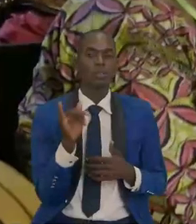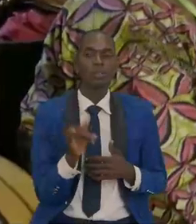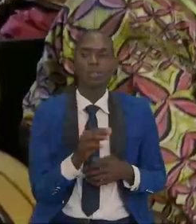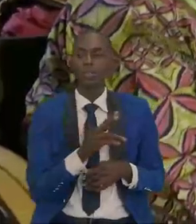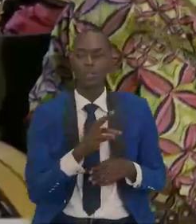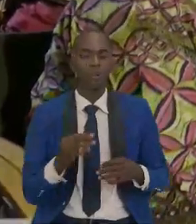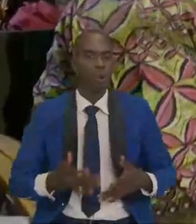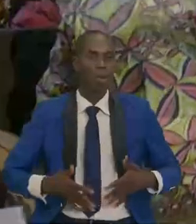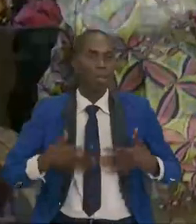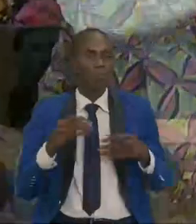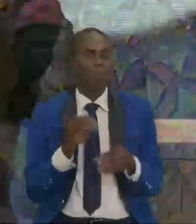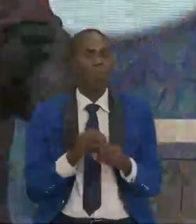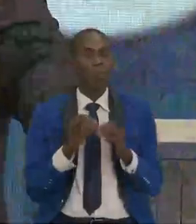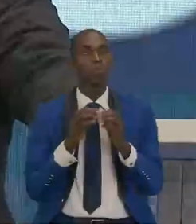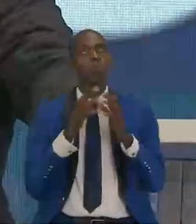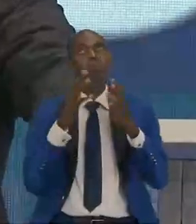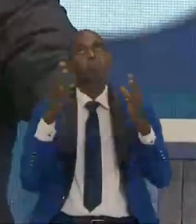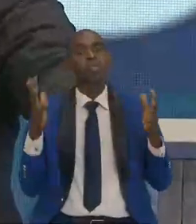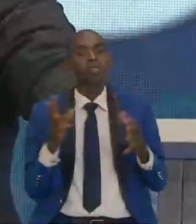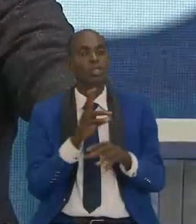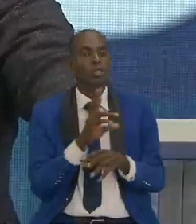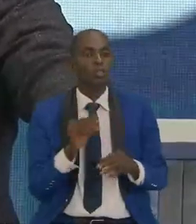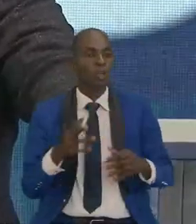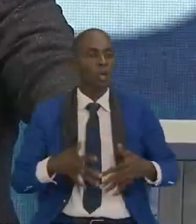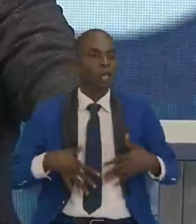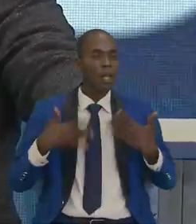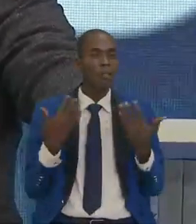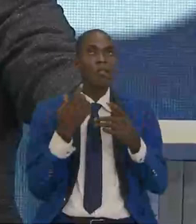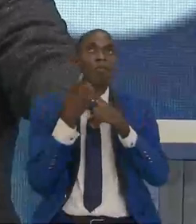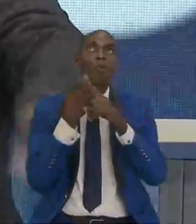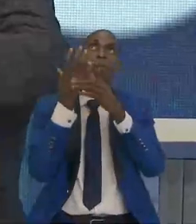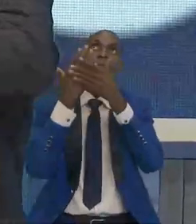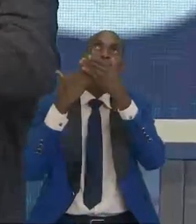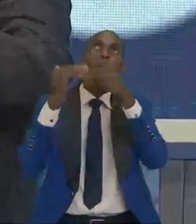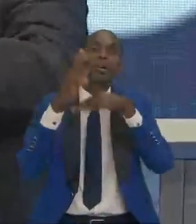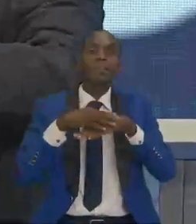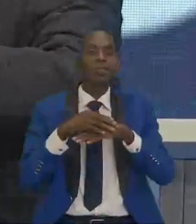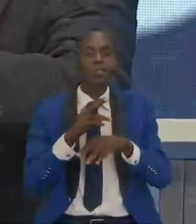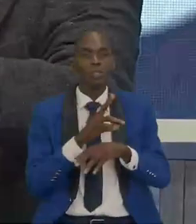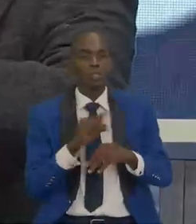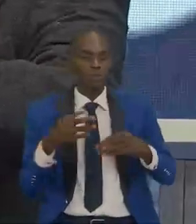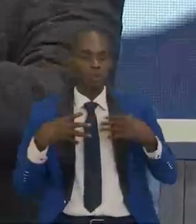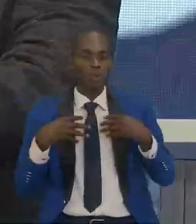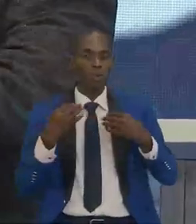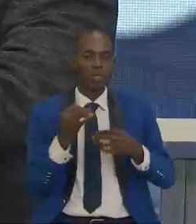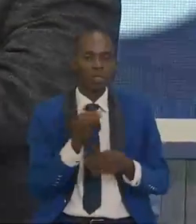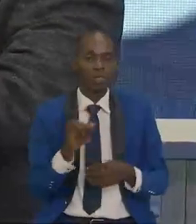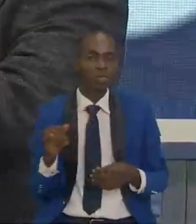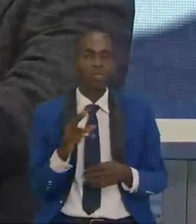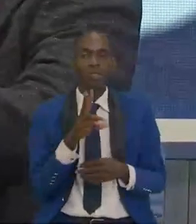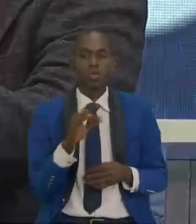Il n'y a pas de vie éternelle. Il n'y a pas la vie abondante. Il n'y a pas la vie du